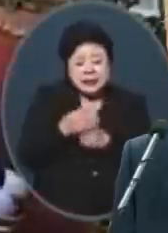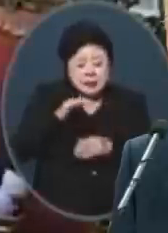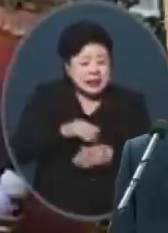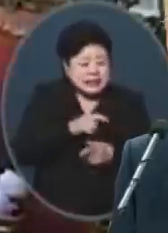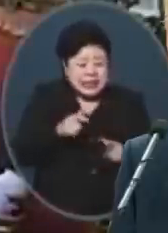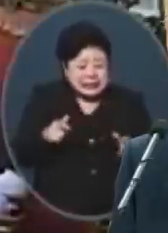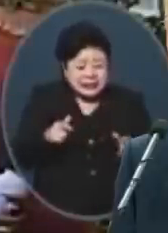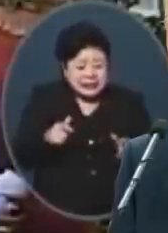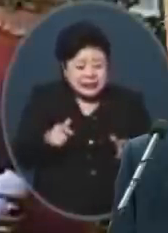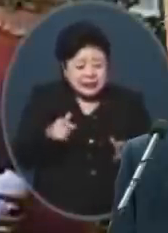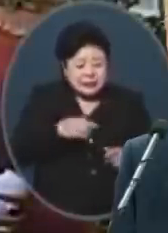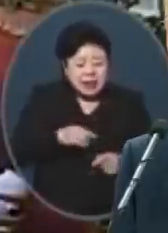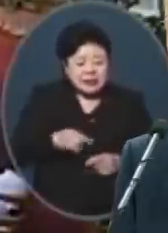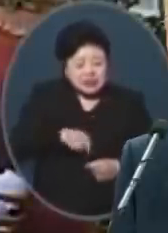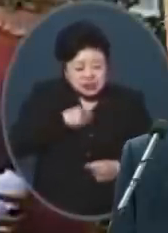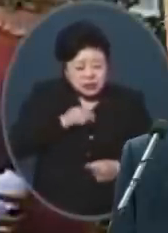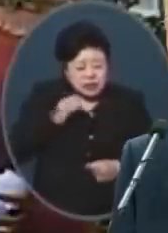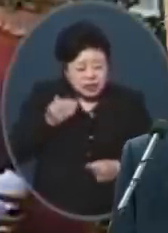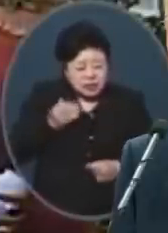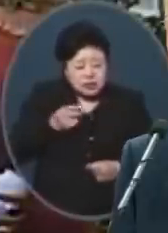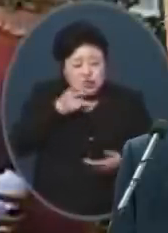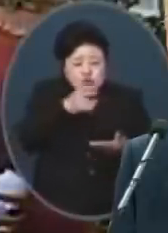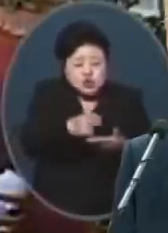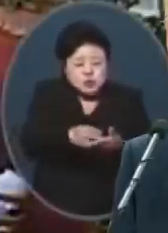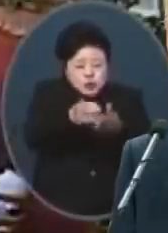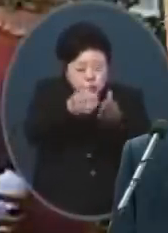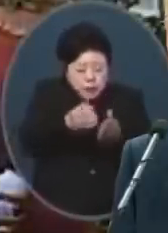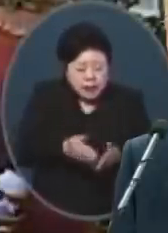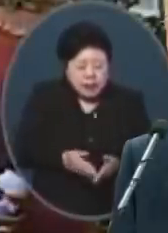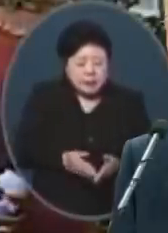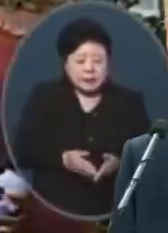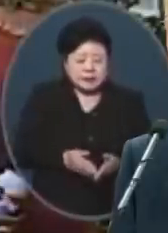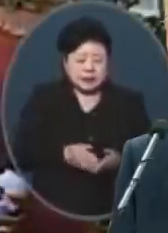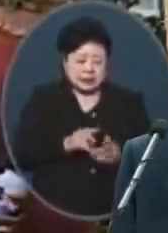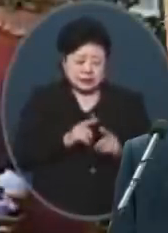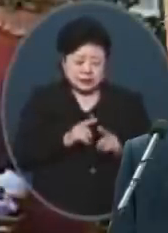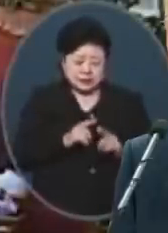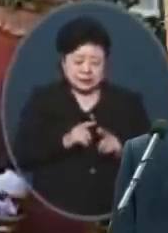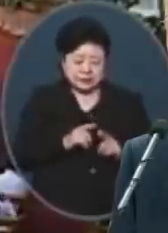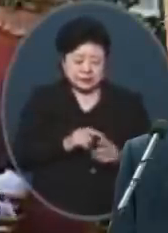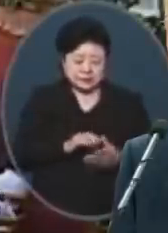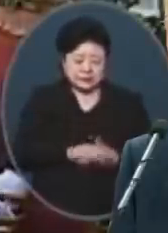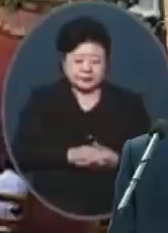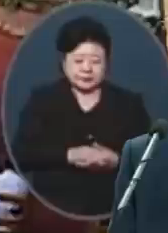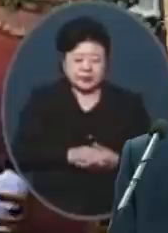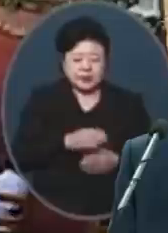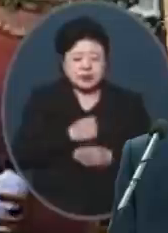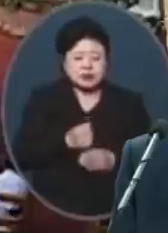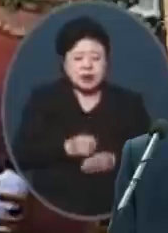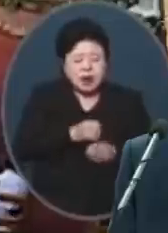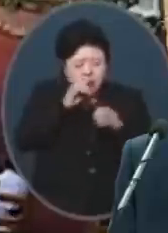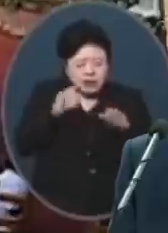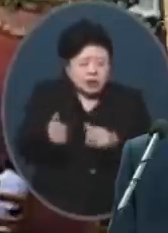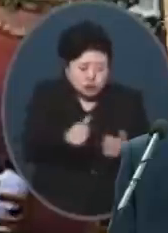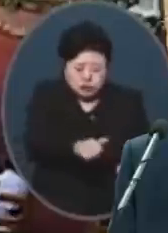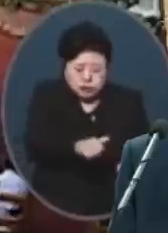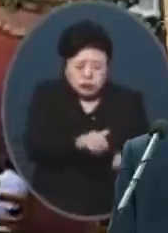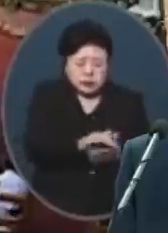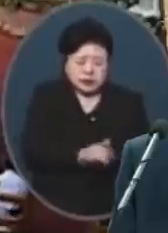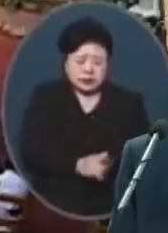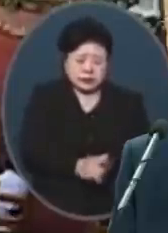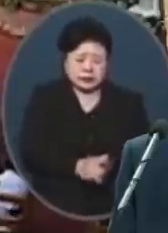아니하노니 만일 의롭게 되는 것이 율법을 율법으로 말미암하면 그리스도께서 헛되이